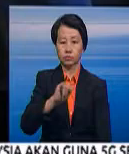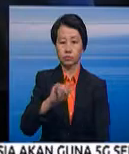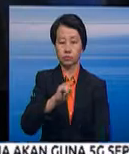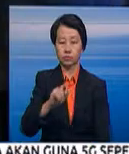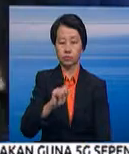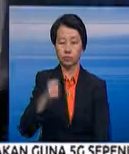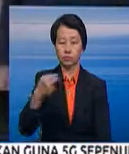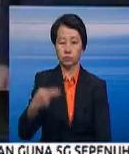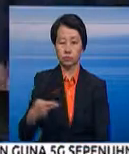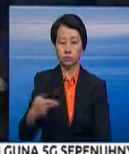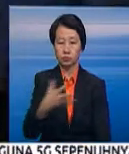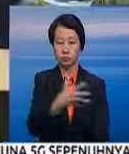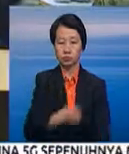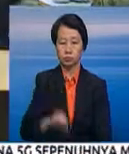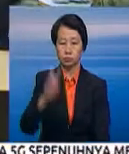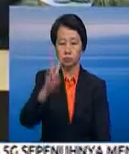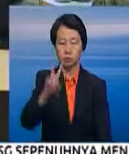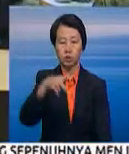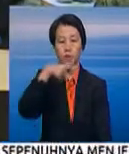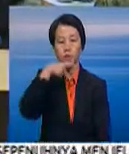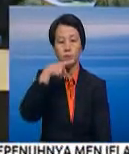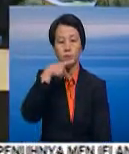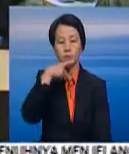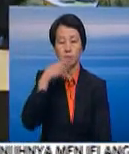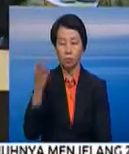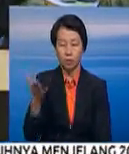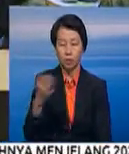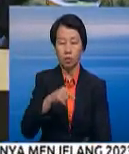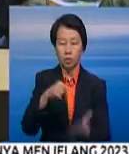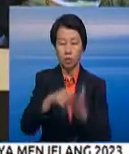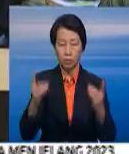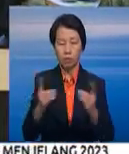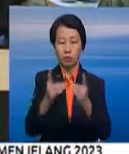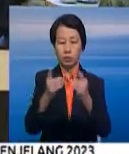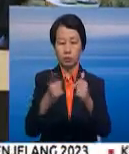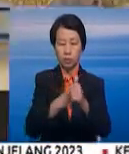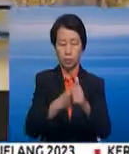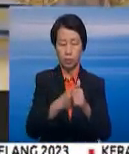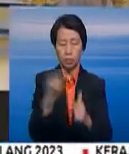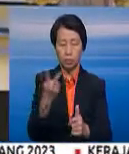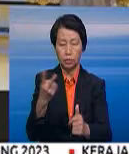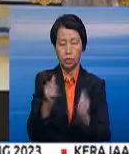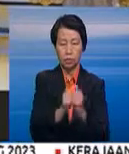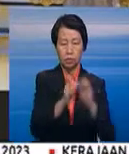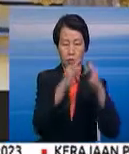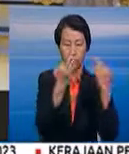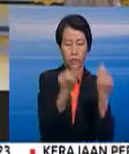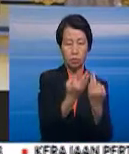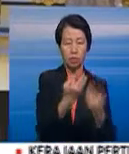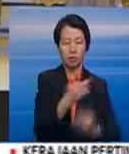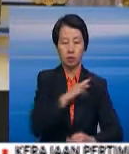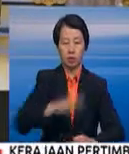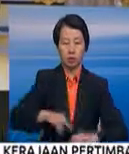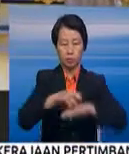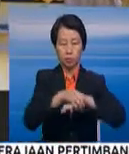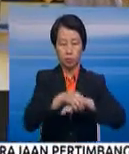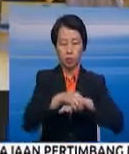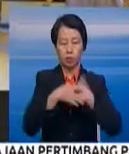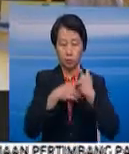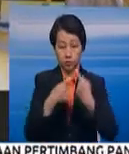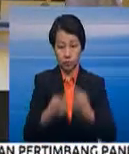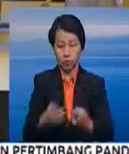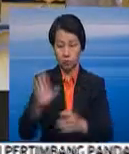Maimunah Iskandariah dan dua puteri baginda. Ini adalah pertemuan pertama baginda bersama kerabat di Raja Britain sejak Sultan